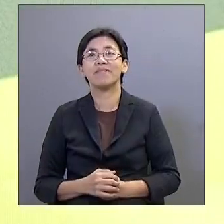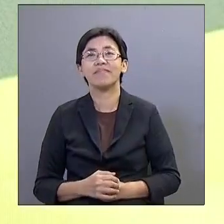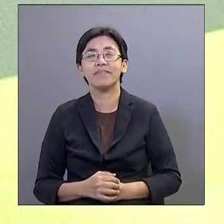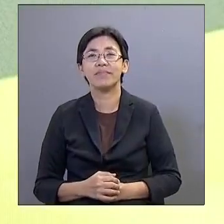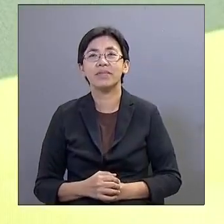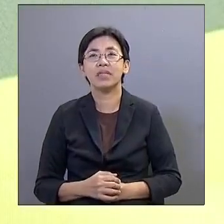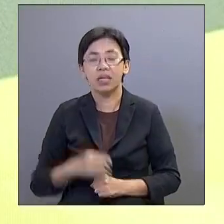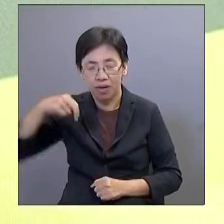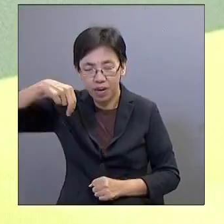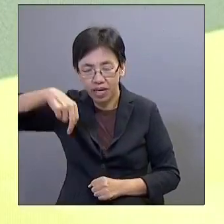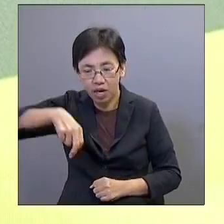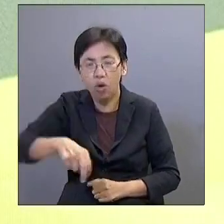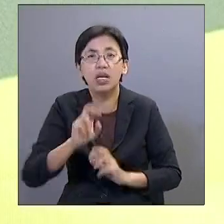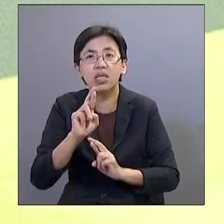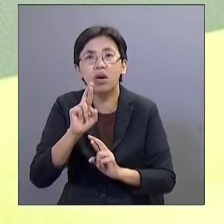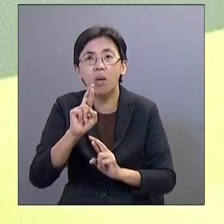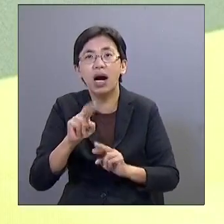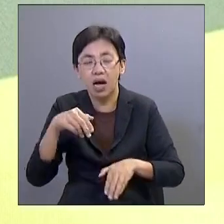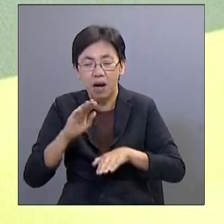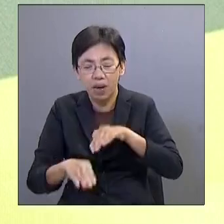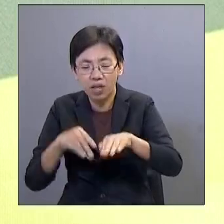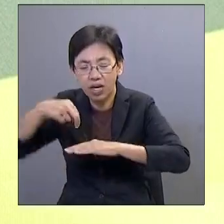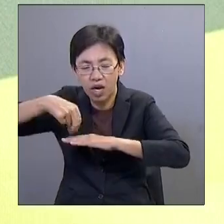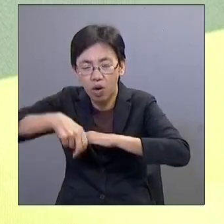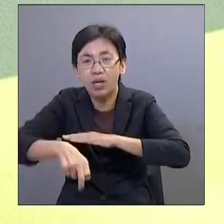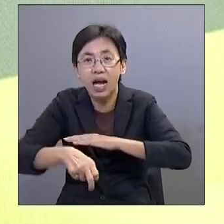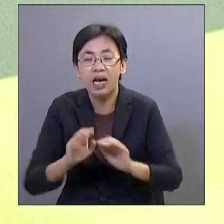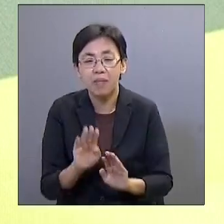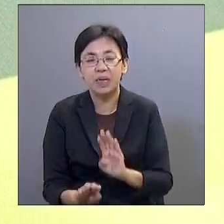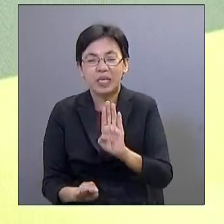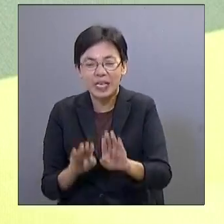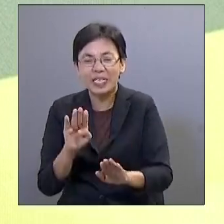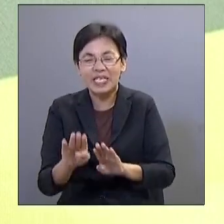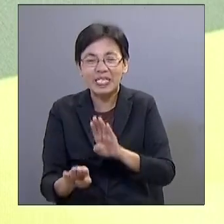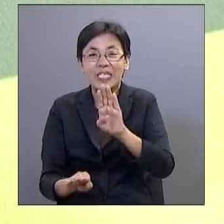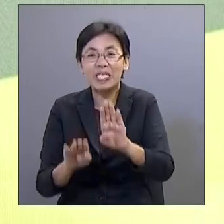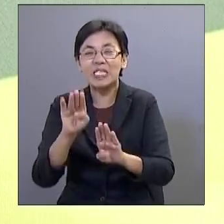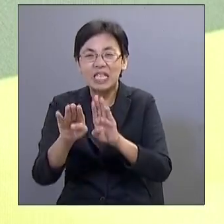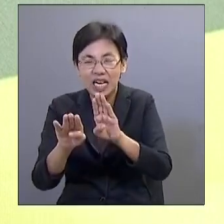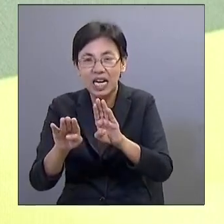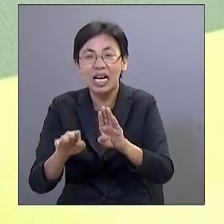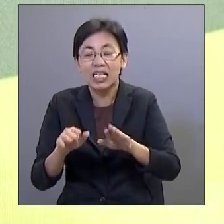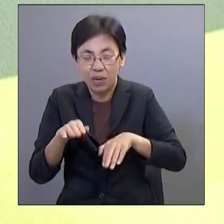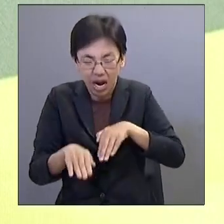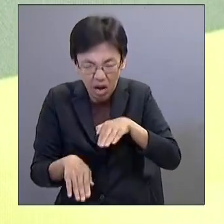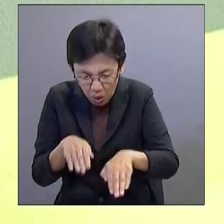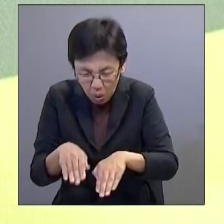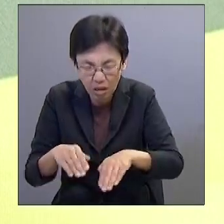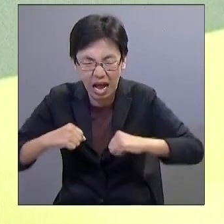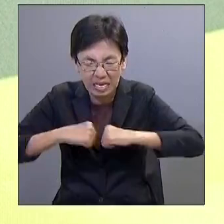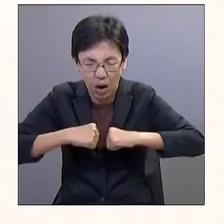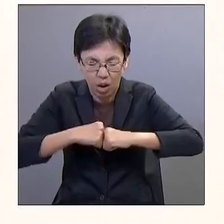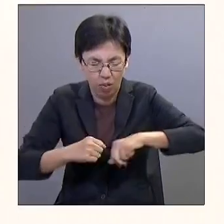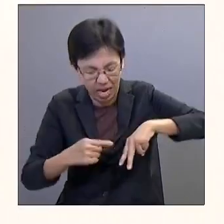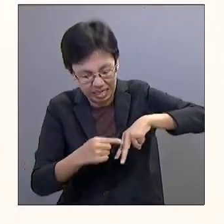งเนี่ยต้องระวังนิดนึงเพราะว่าคนจะเข่าเสียก็ตอนเดินลงนี่แหละเพราะตอนขึ้นมันยังต้องแบบขึ้นเหมือนทางชันตะลงเนี่ยมันก็มันกระแทกต้องระวังนิดนึงอะค่ะ